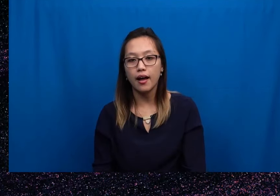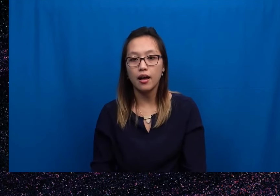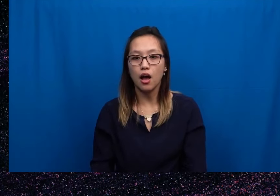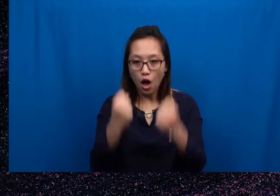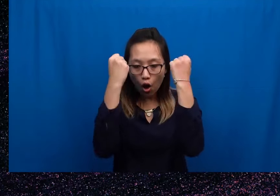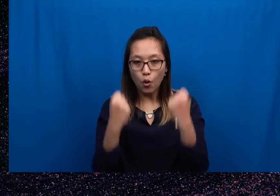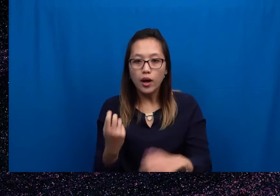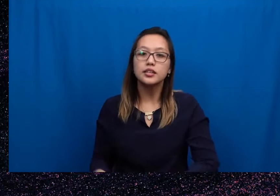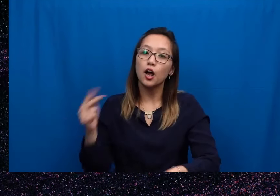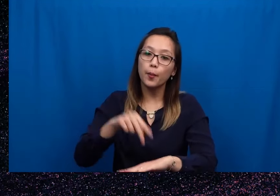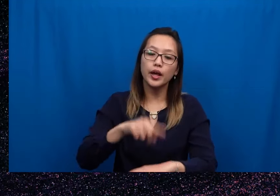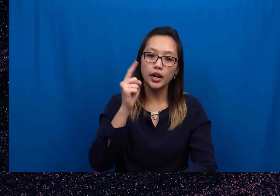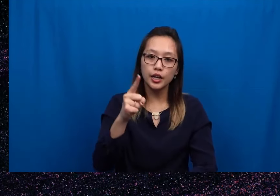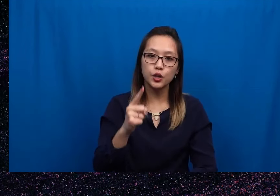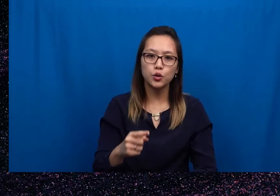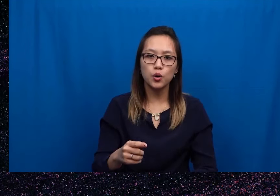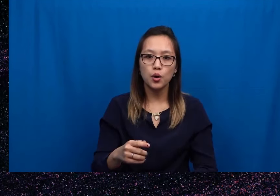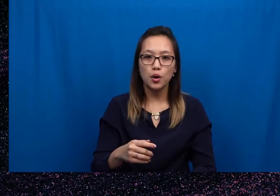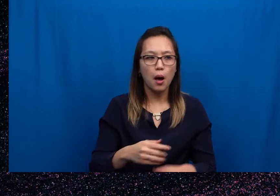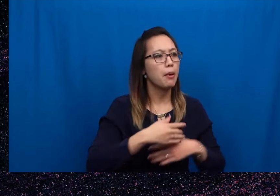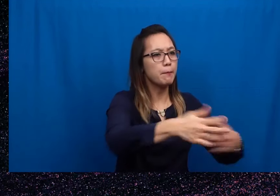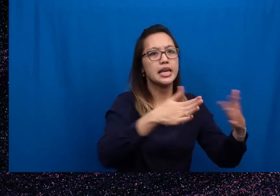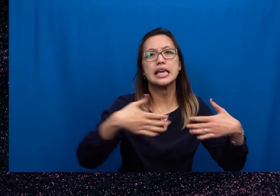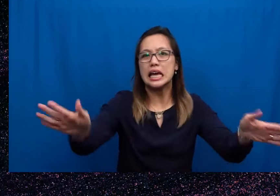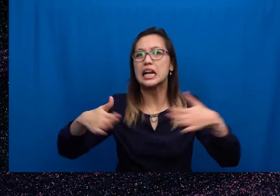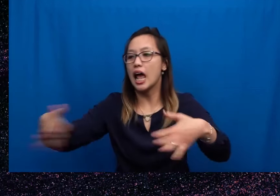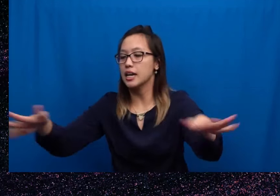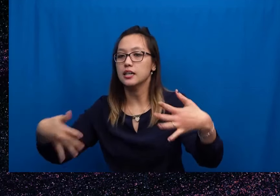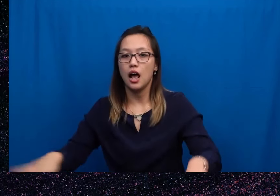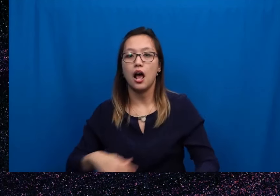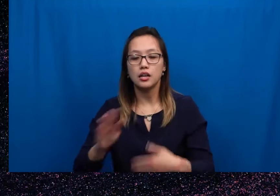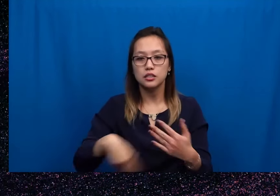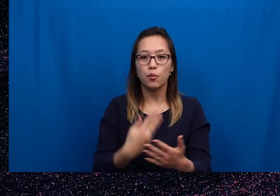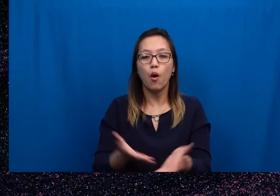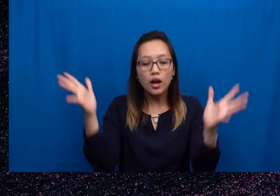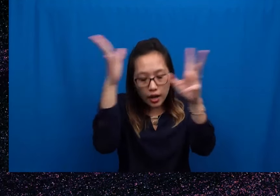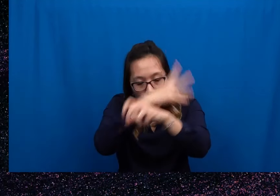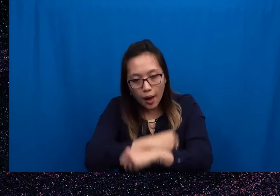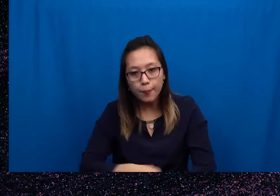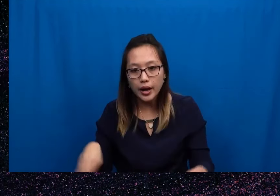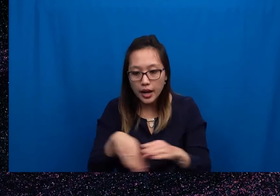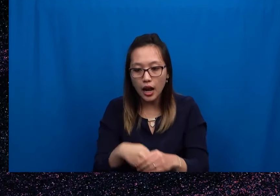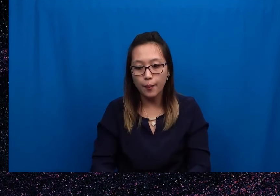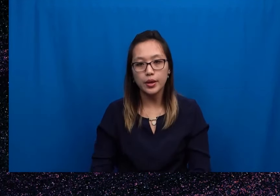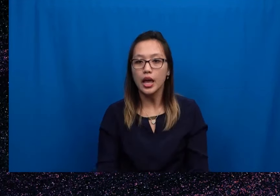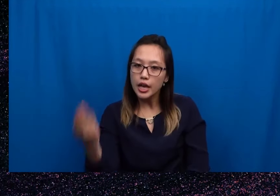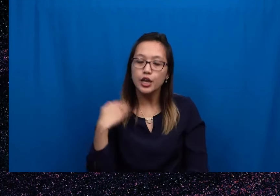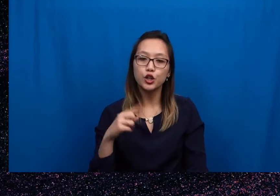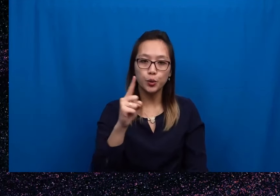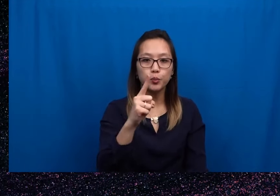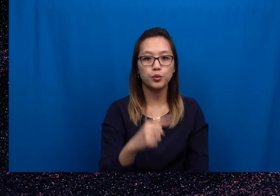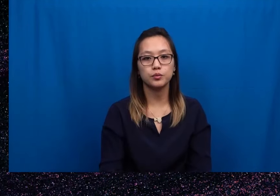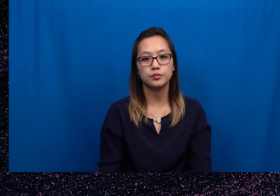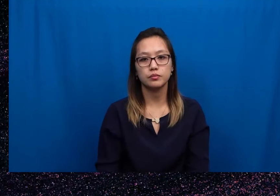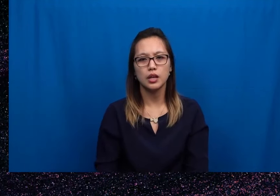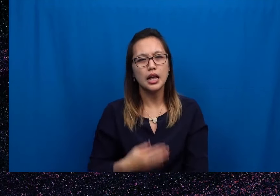itu akan menyingkirkan seluruh kegelapan di dalam dirimu. Sama seperti saya